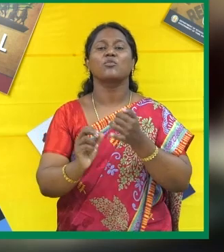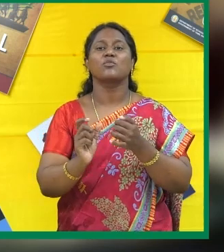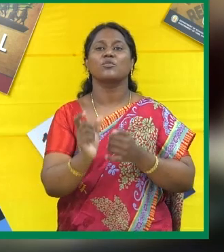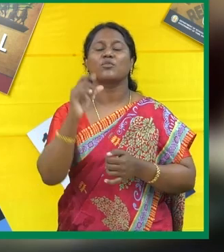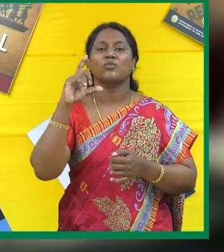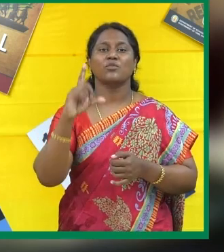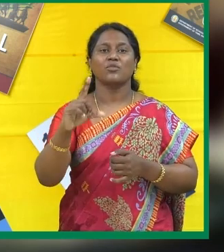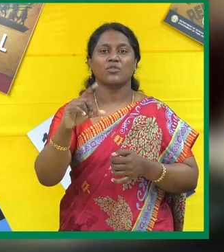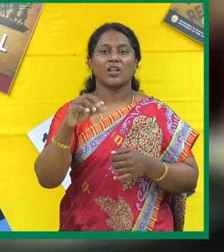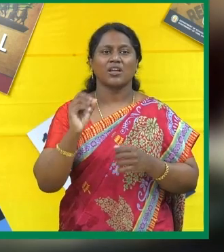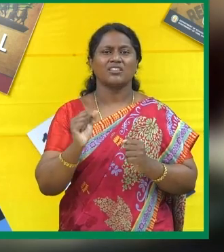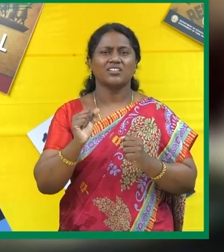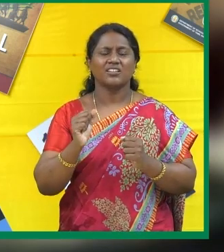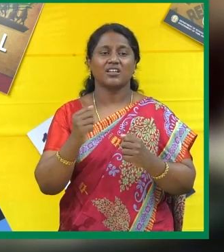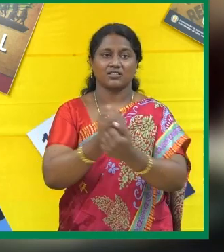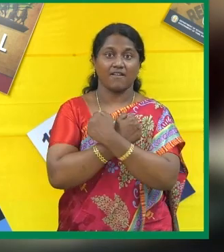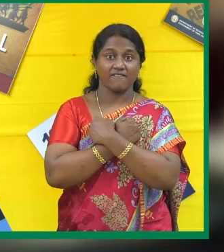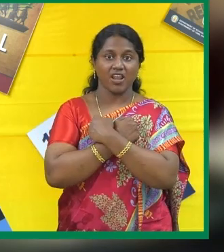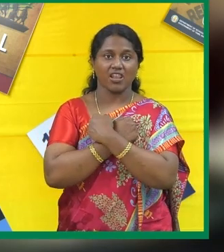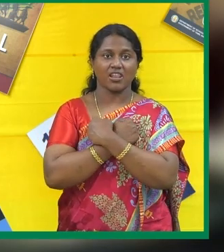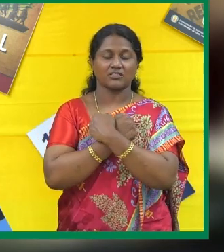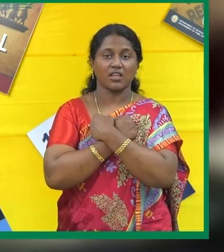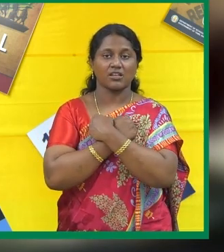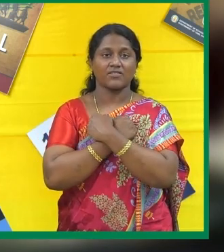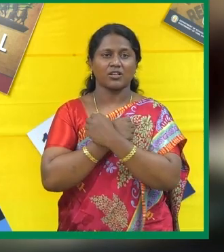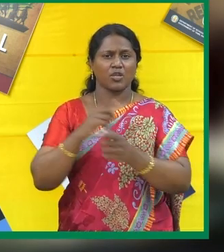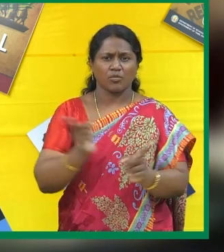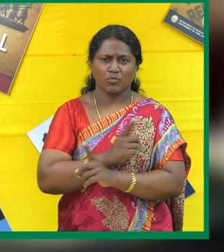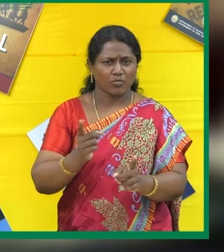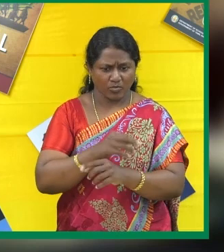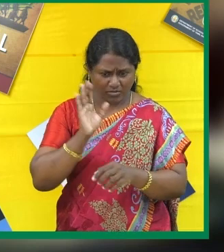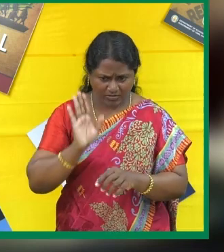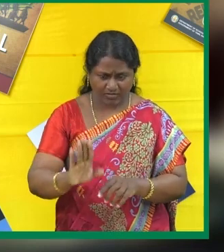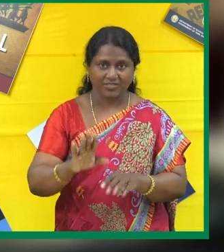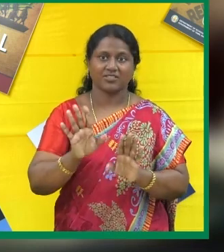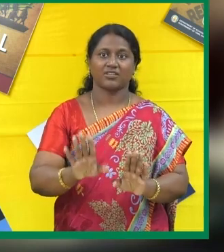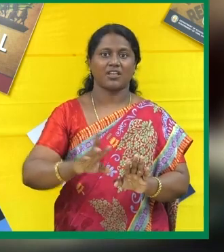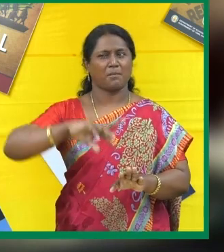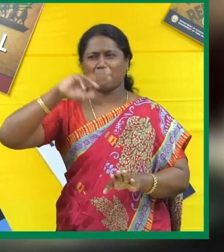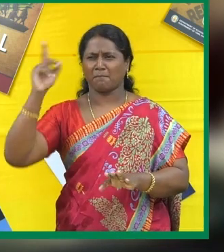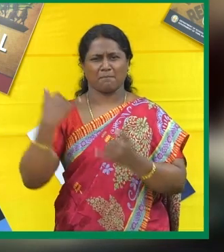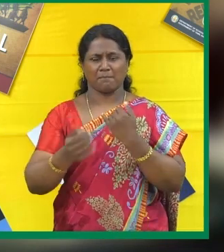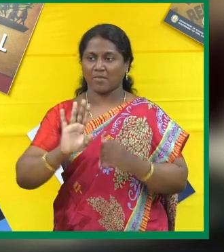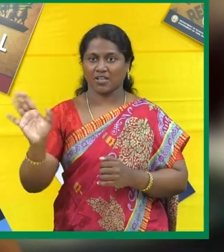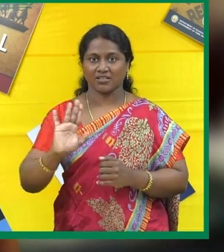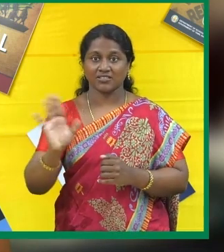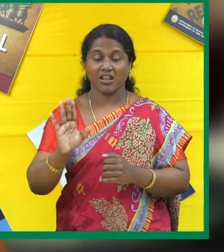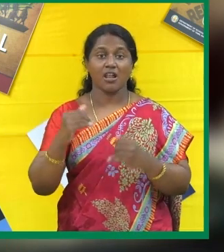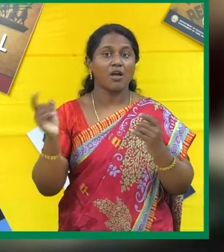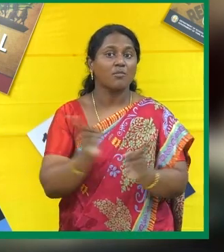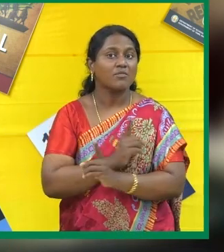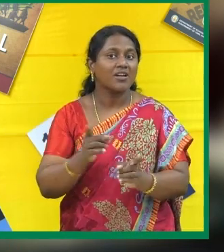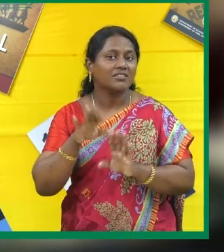ஃபீல் பண்ணுவீங்க. But it is willingness. போயத்தில் தான் அப்படி யூஸ் பண்ணியிருக்காங்க. எல்லா இடத்துலையும் இது யூஸ் பண்ண மாட்டாங்க. But poet used here. for stressing